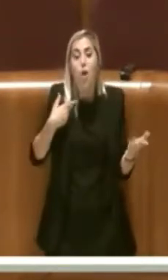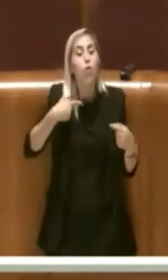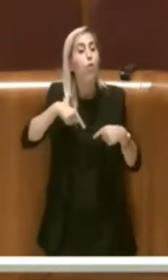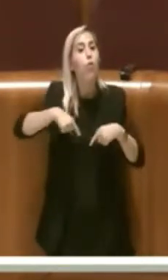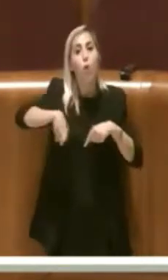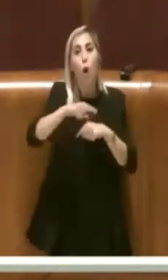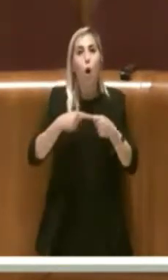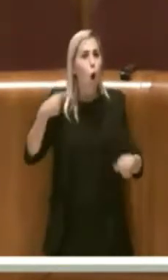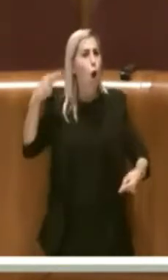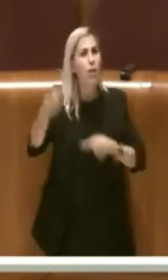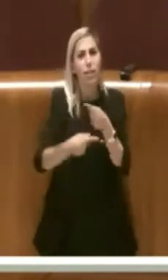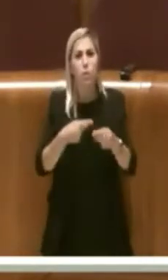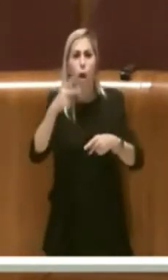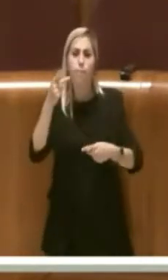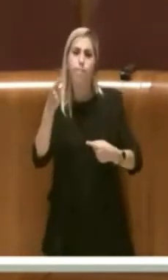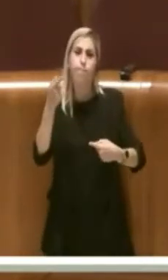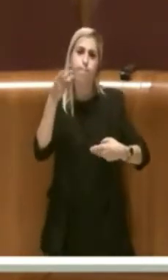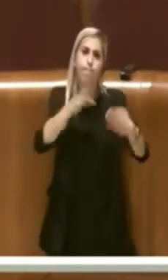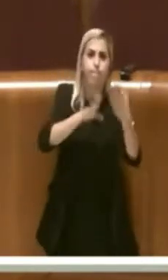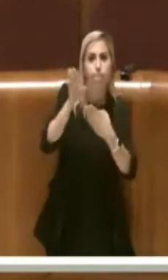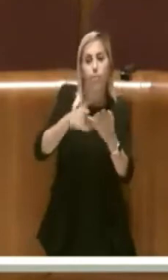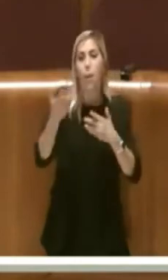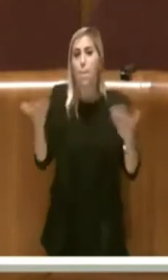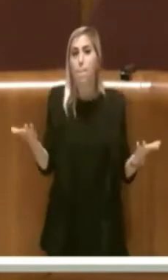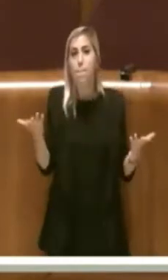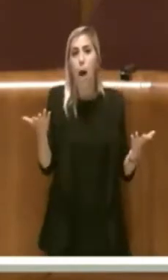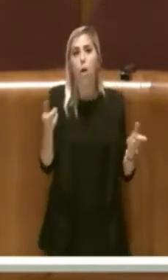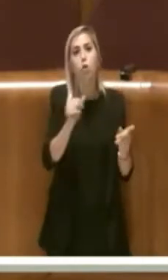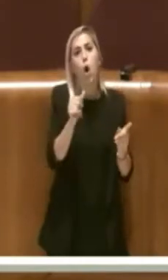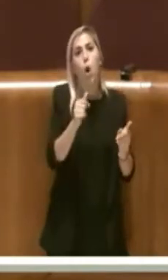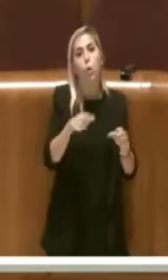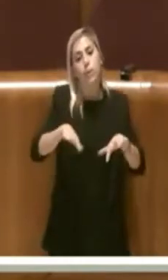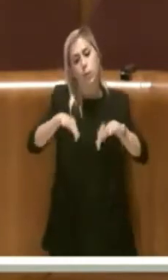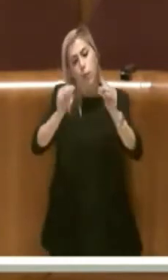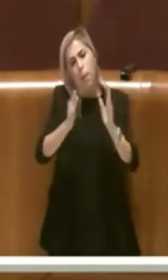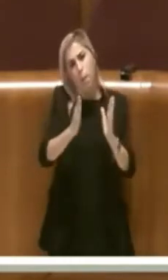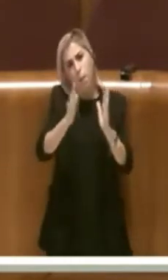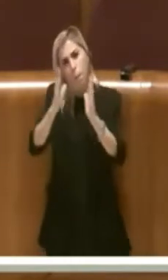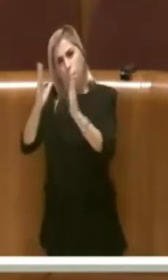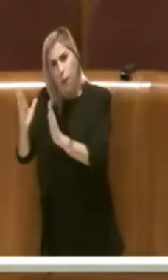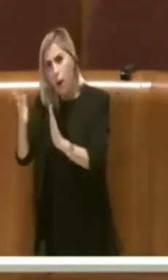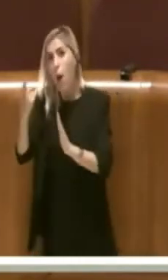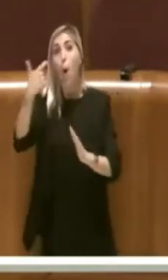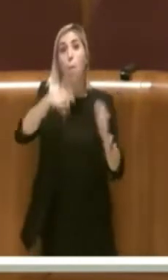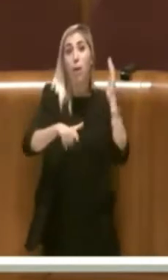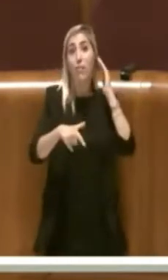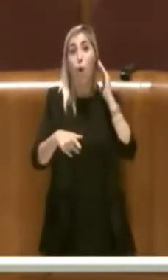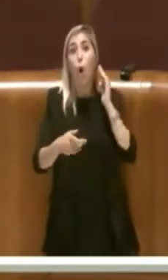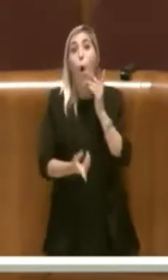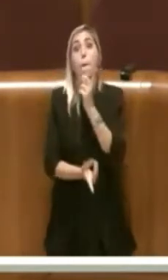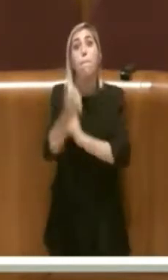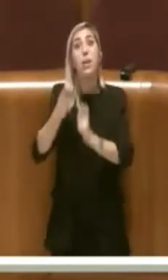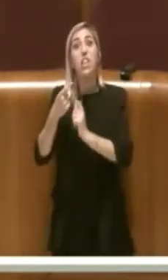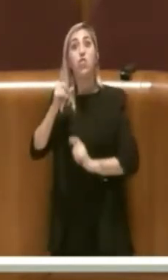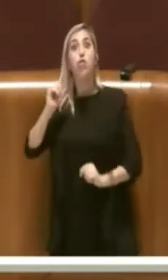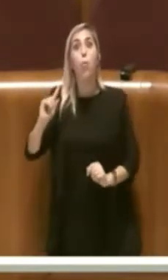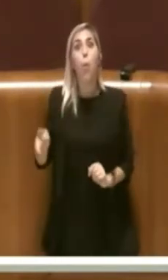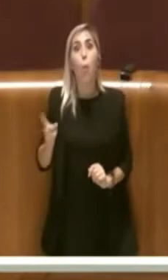limiteremo, non possiamo limitare, ma semplicemente spostiamo temporalmente, proprio in virtù di quel principio